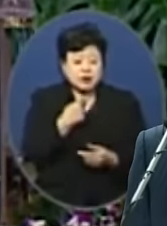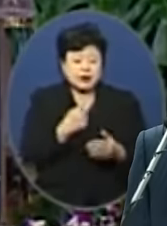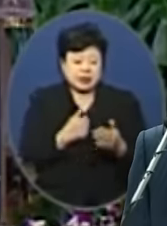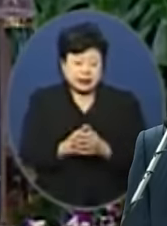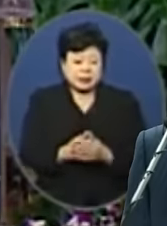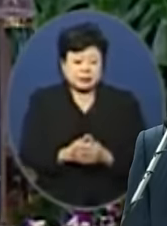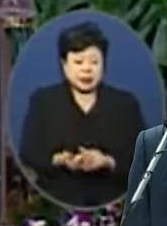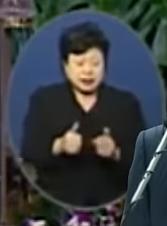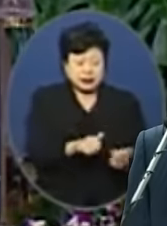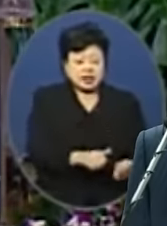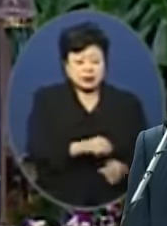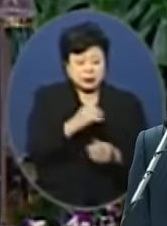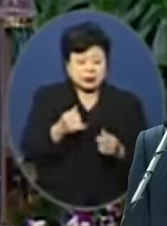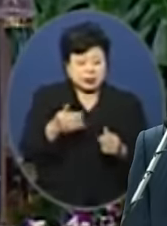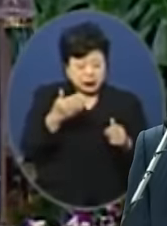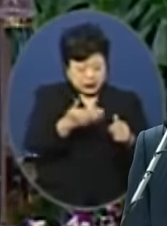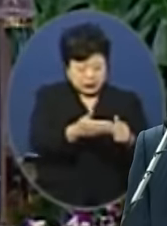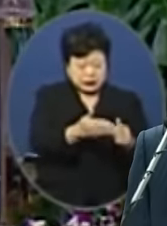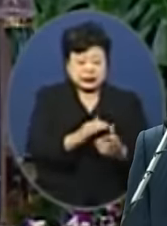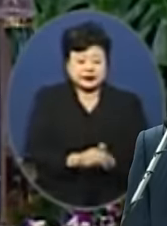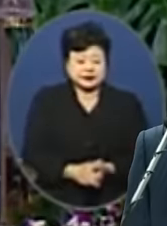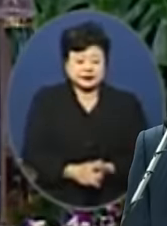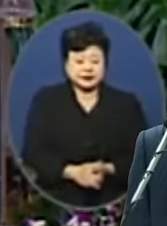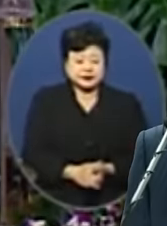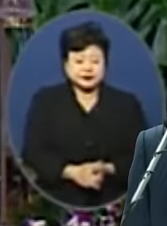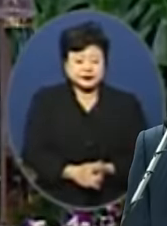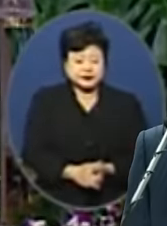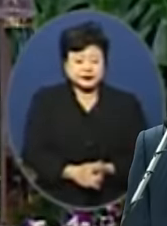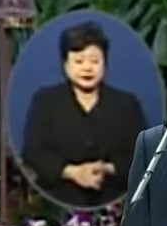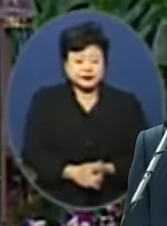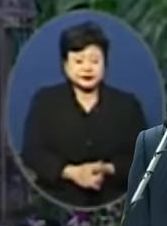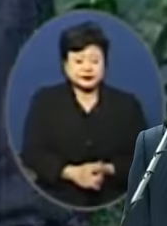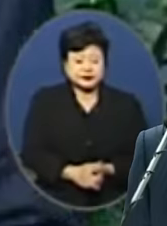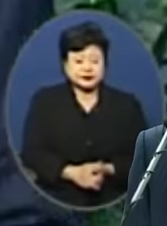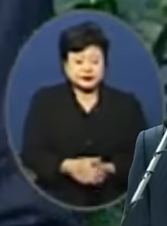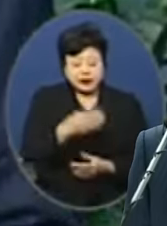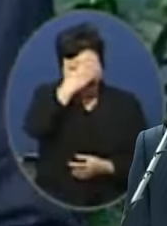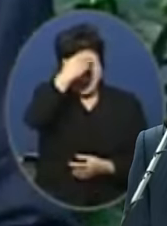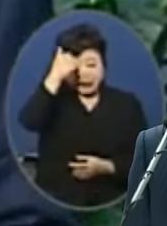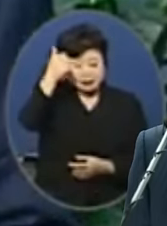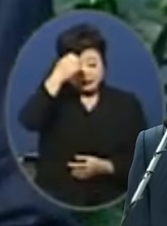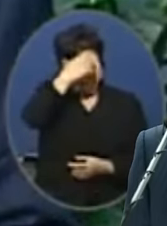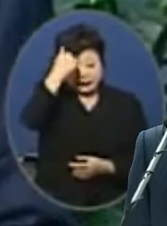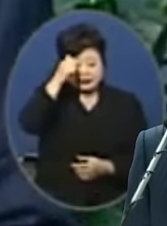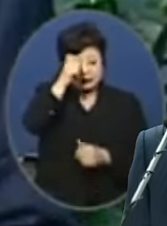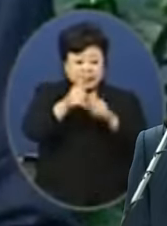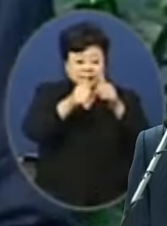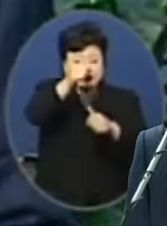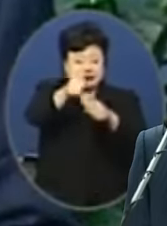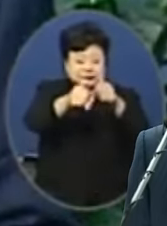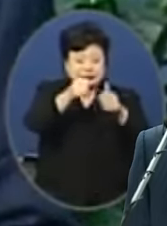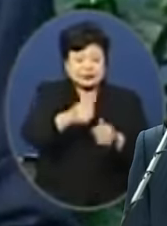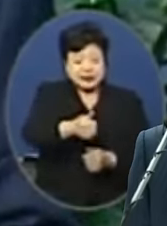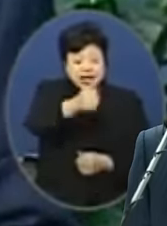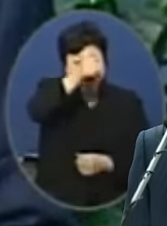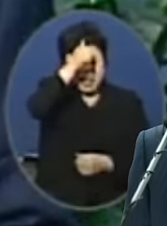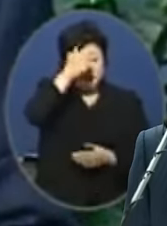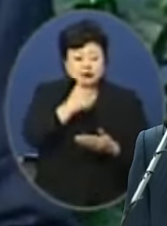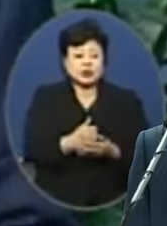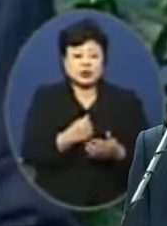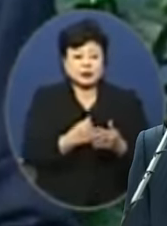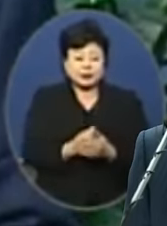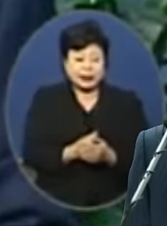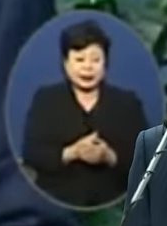지었으므로 사망이 모든 사람에게 이르렀느니라. 우리 할아버지, 할아버지, 할아버지인 아담의 죄